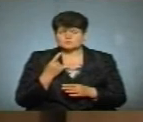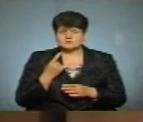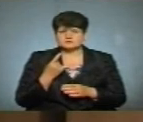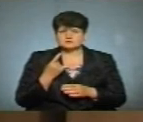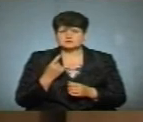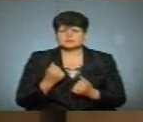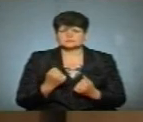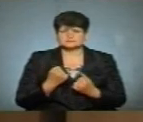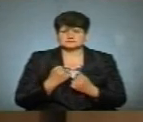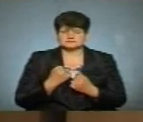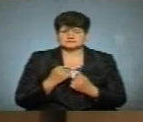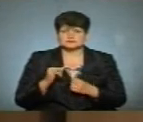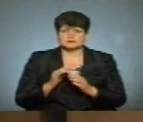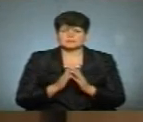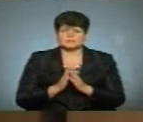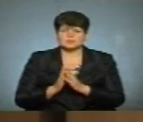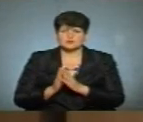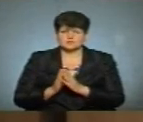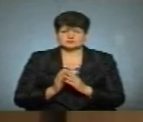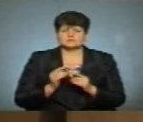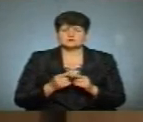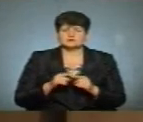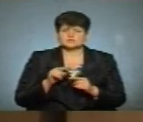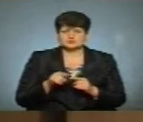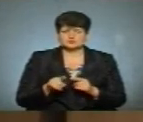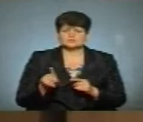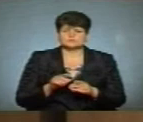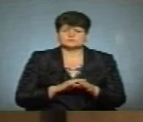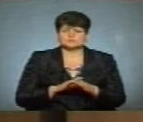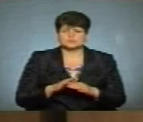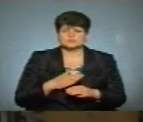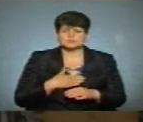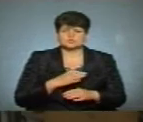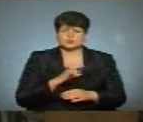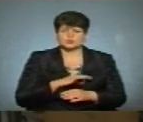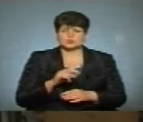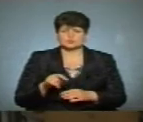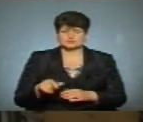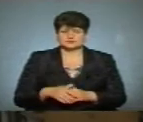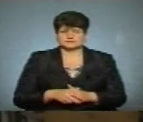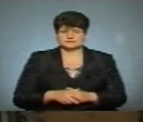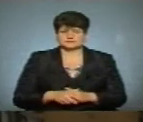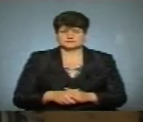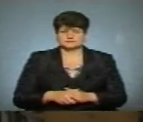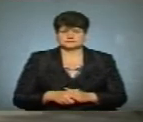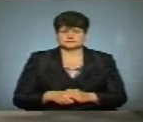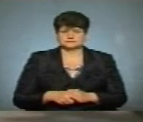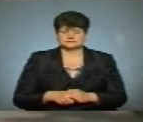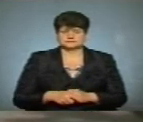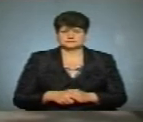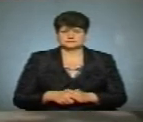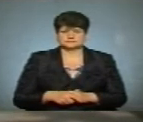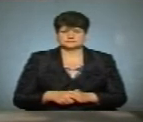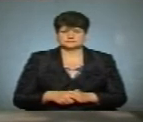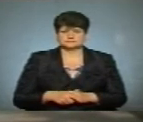особистої безпеки і просимо для цього, щоб і дотримувалися наші користувачі. Любов Гадомська, Оксана Галіяш, новини